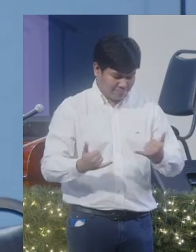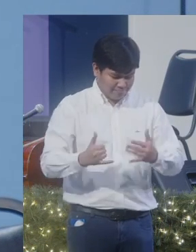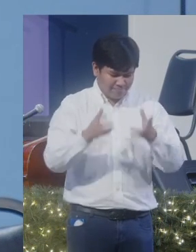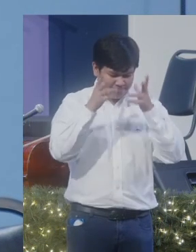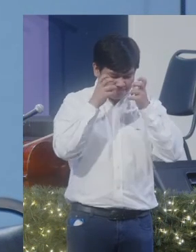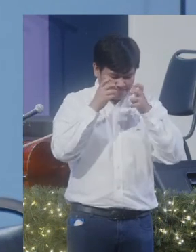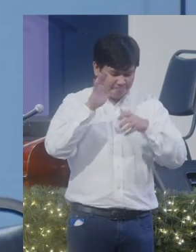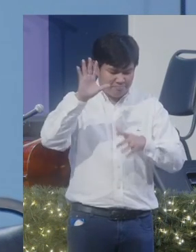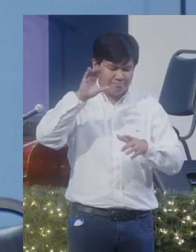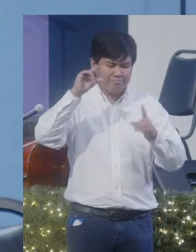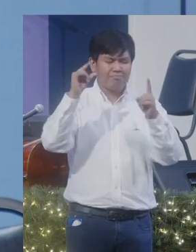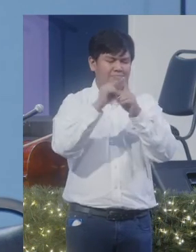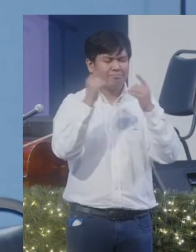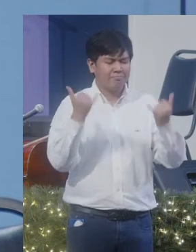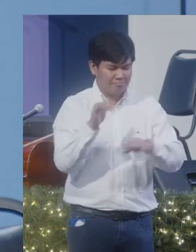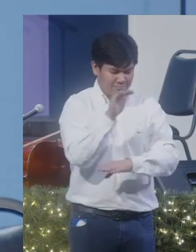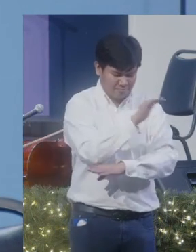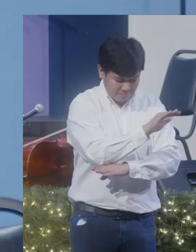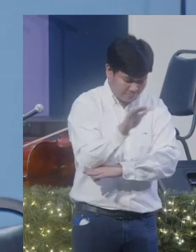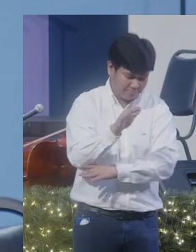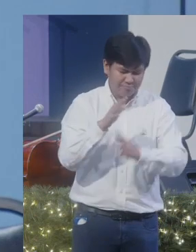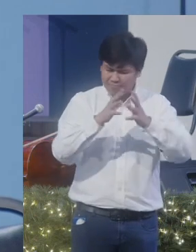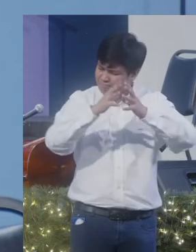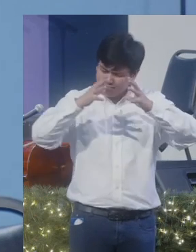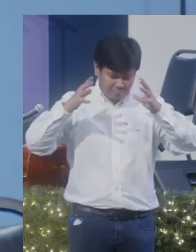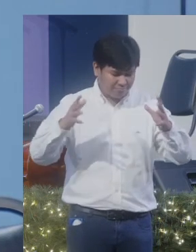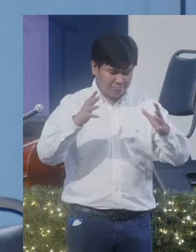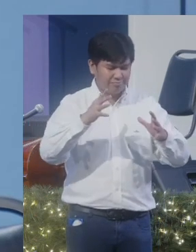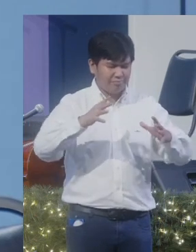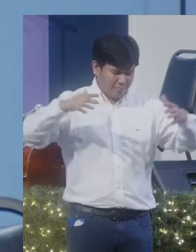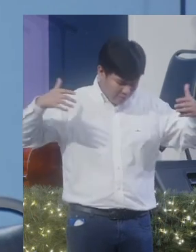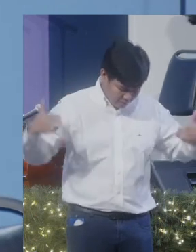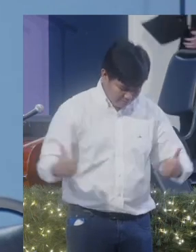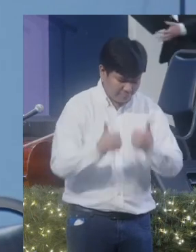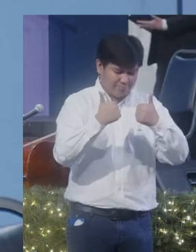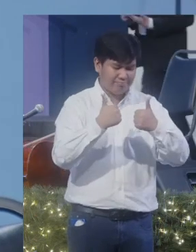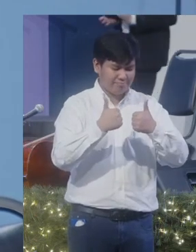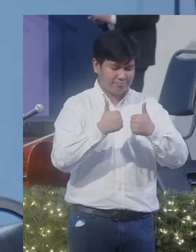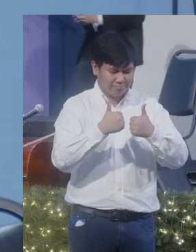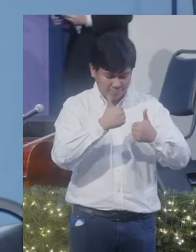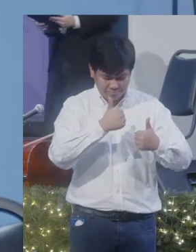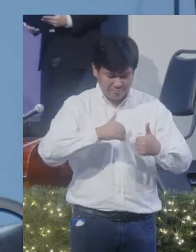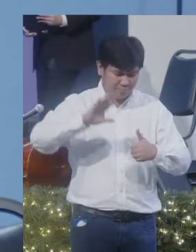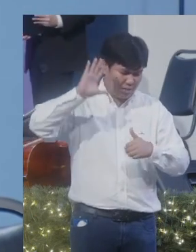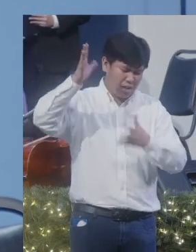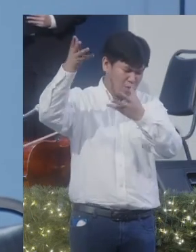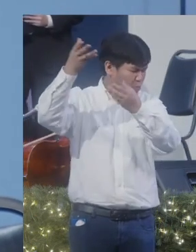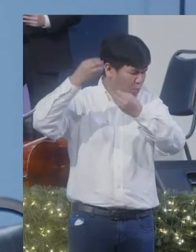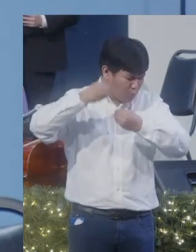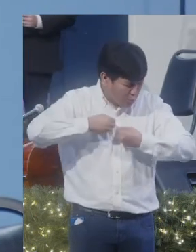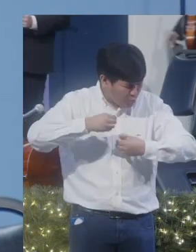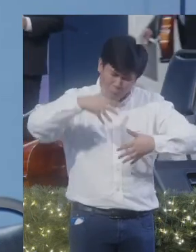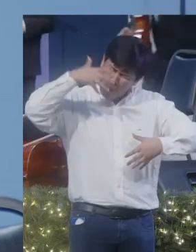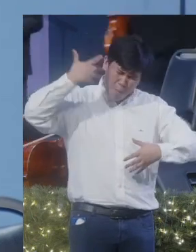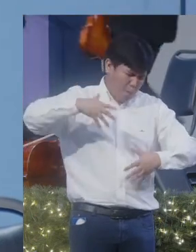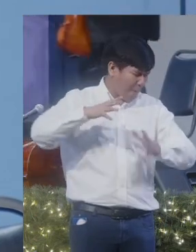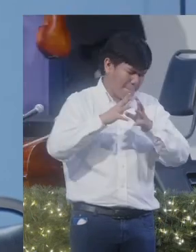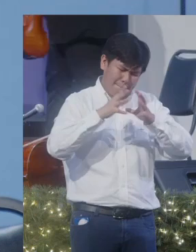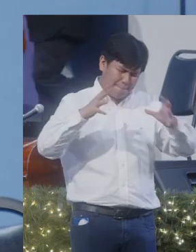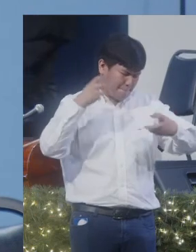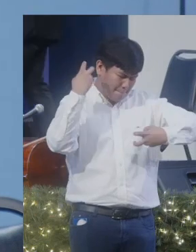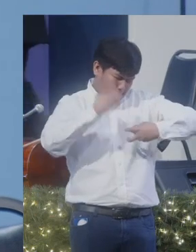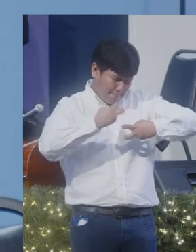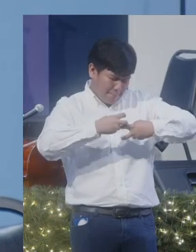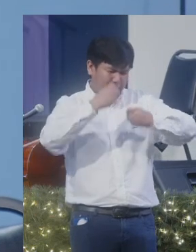pakikinig ng inyong salita sa hapong ito, napakalaking hamon ang inyong inilatag sa aming harapan na kami